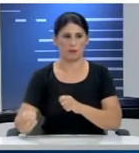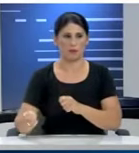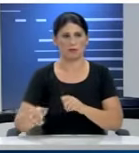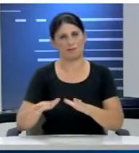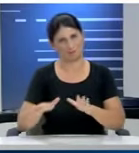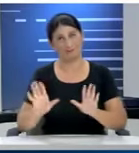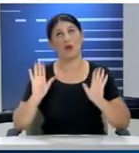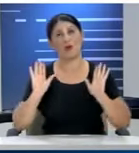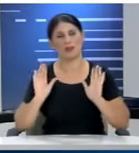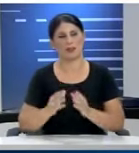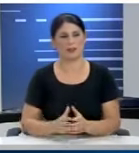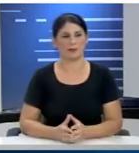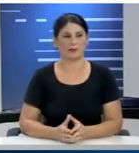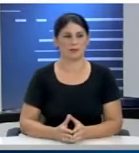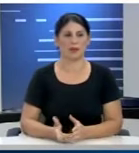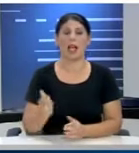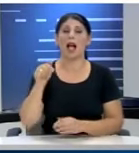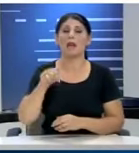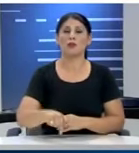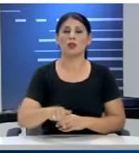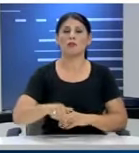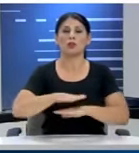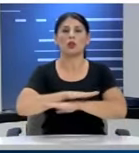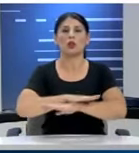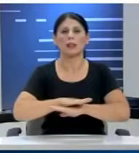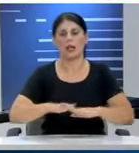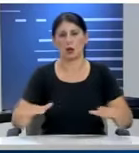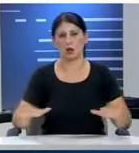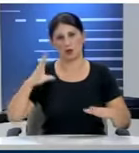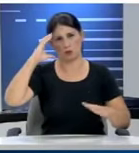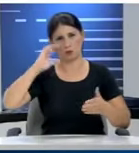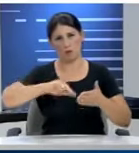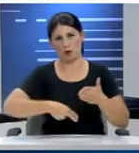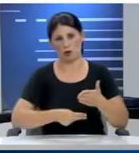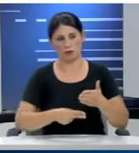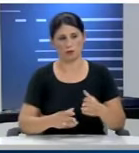Προφανώς και όχι. Αυτό ακριβώς ήταν το τέλος των μνημονίων.